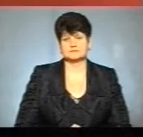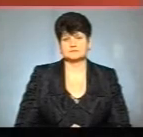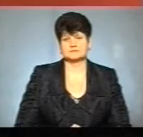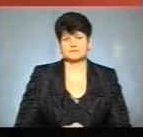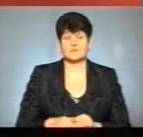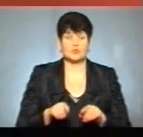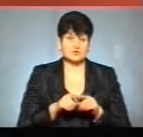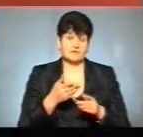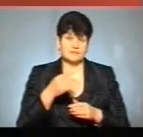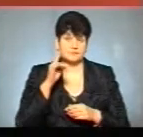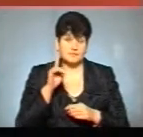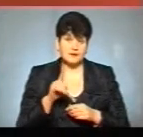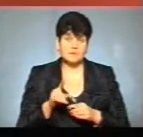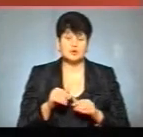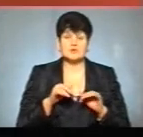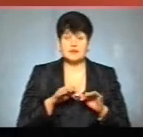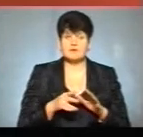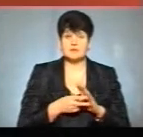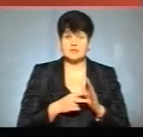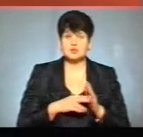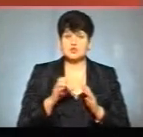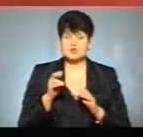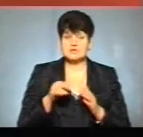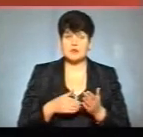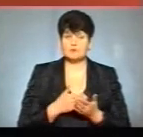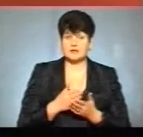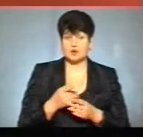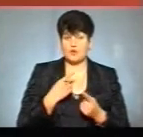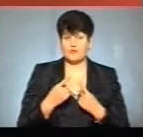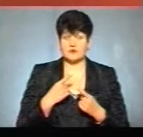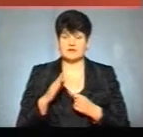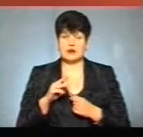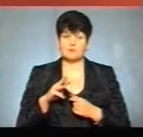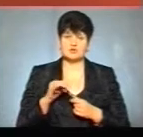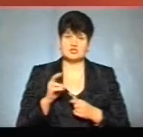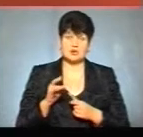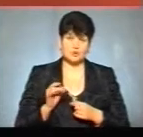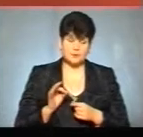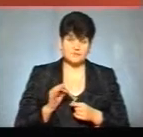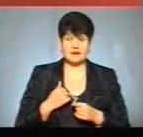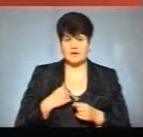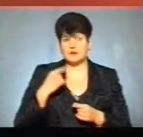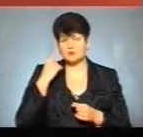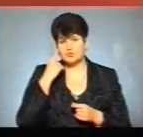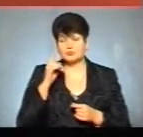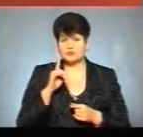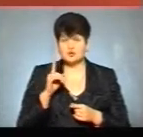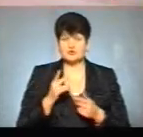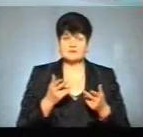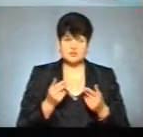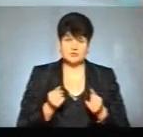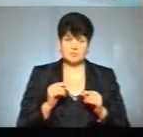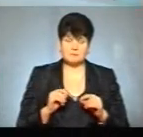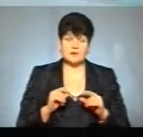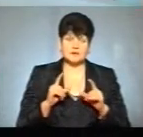Отже, чи вам відомо про той дієвий план соціальної політики, про який говорить Віталій Музиченко? Я думаю, що, звичайно, підняття